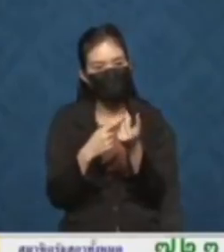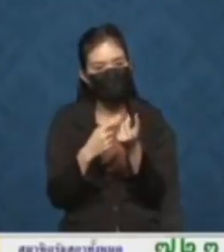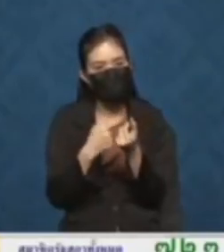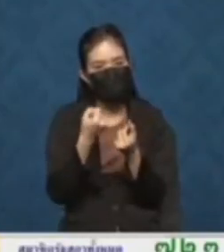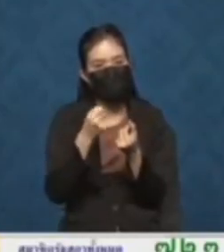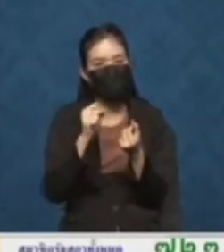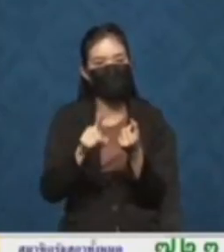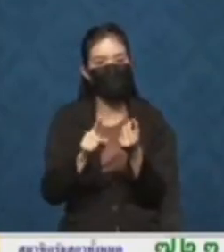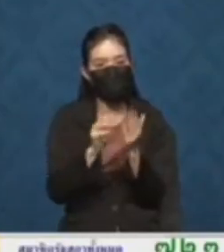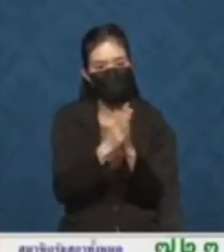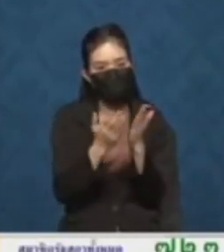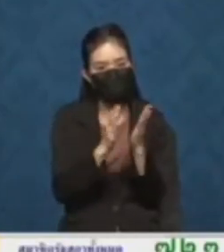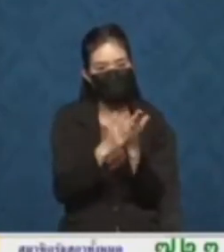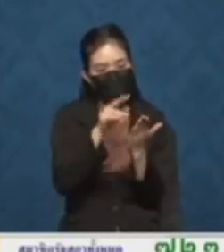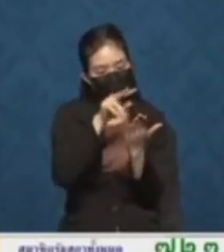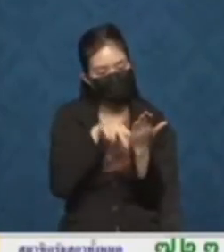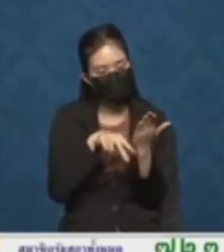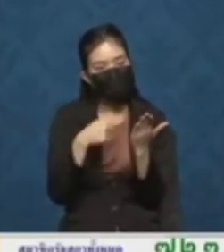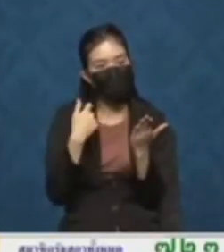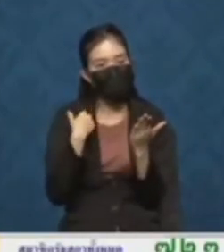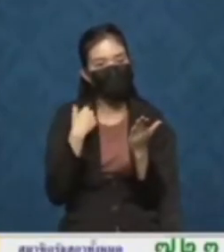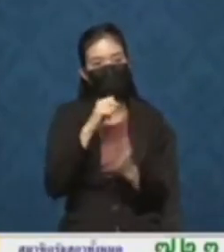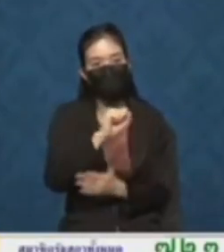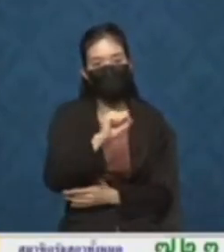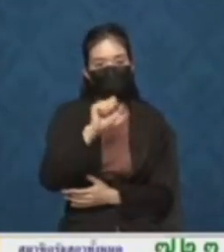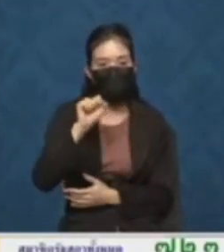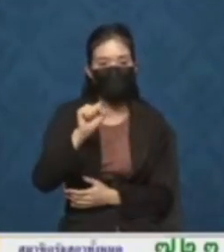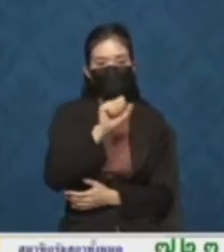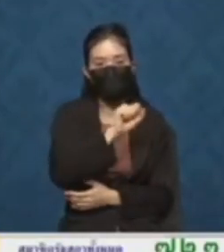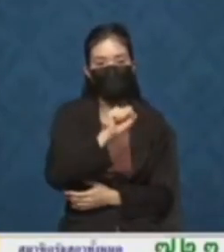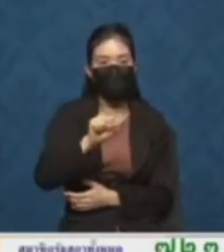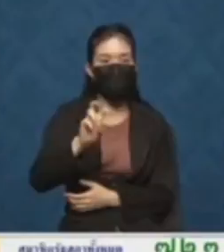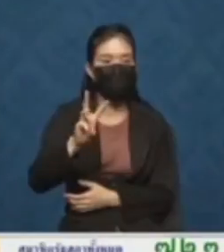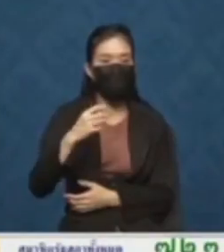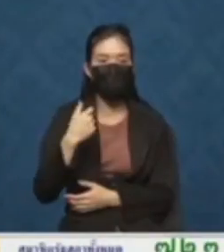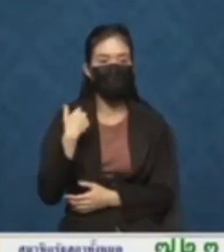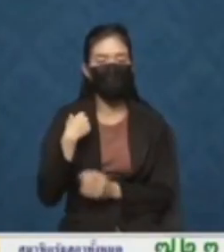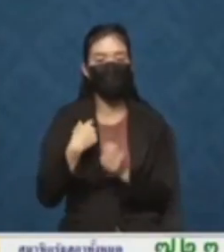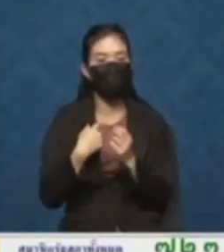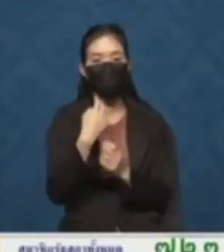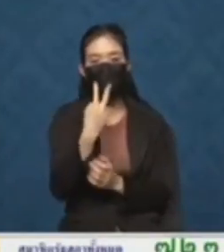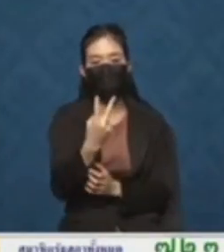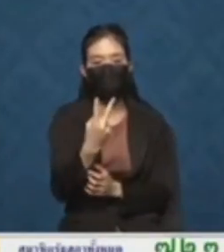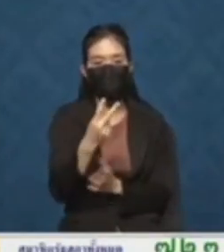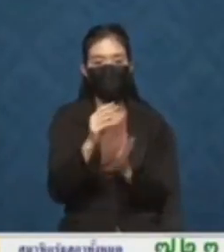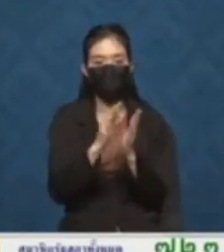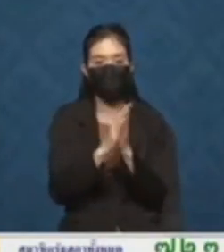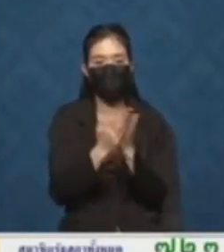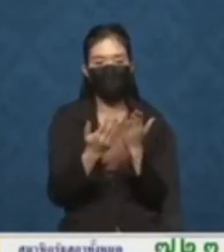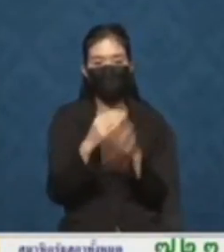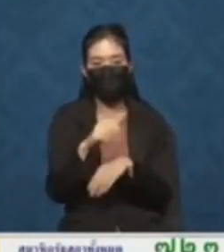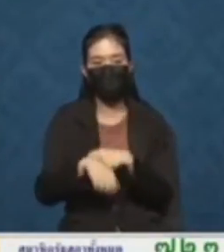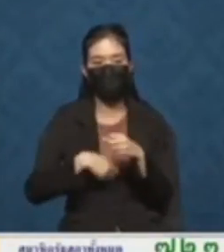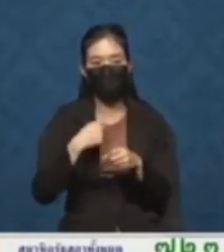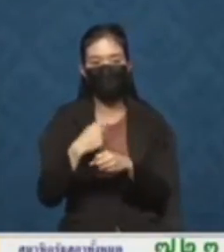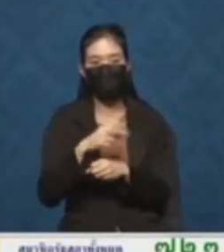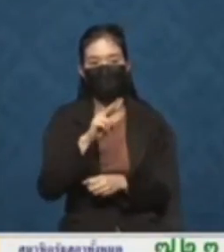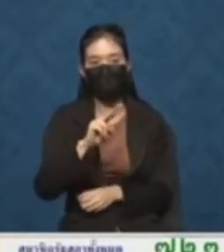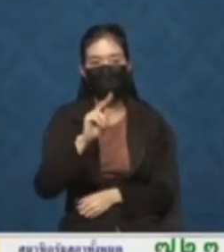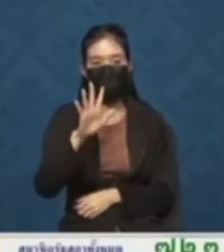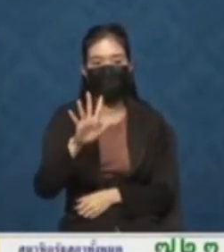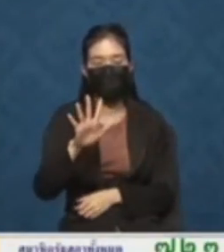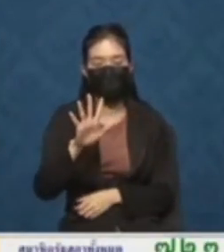ที่ไม่มี2สภาหรือไม่มีวุฒิสภาเนี่ยมีแค่2ฉบับนั้นเองครับคือปี2475